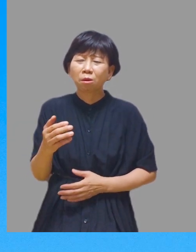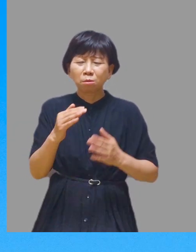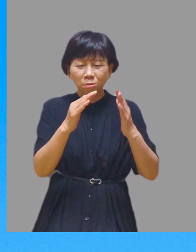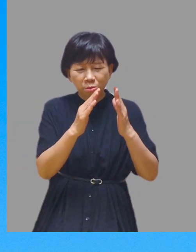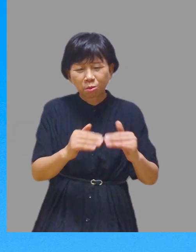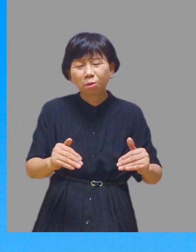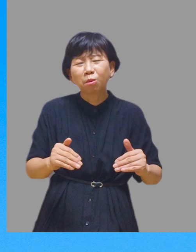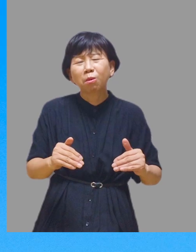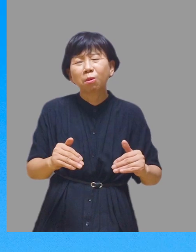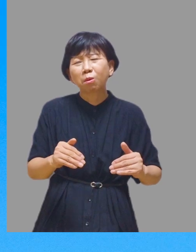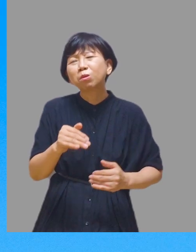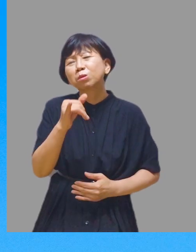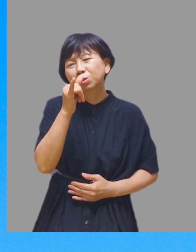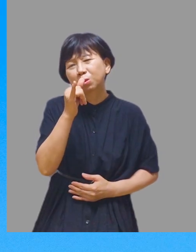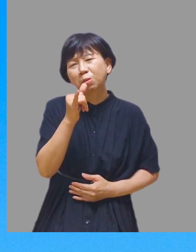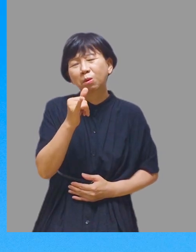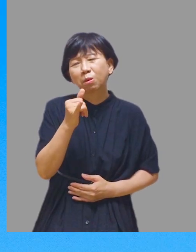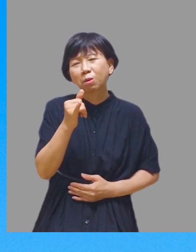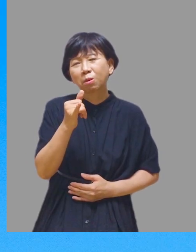때라는 거죠.